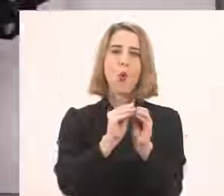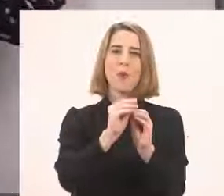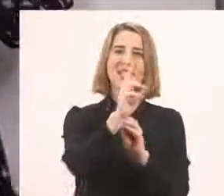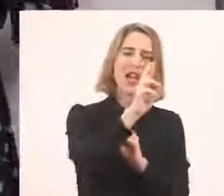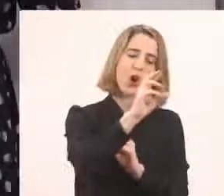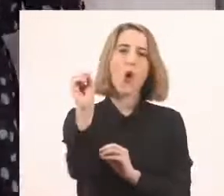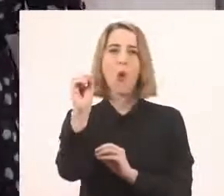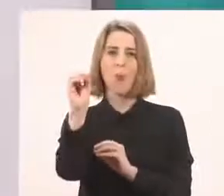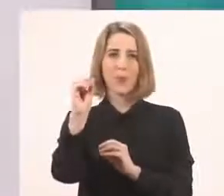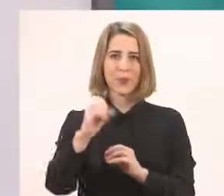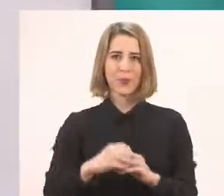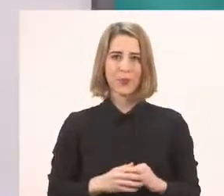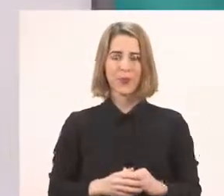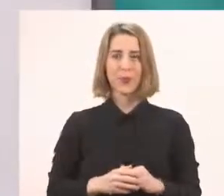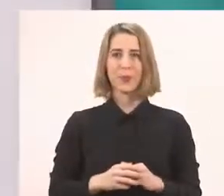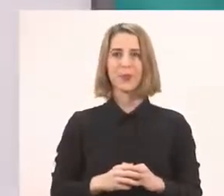ρ.